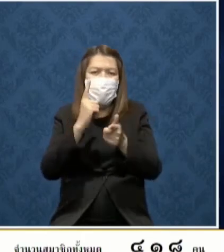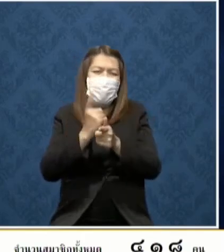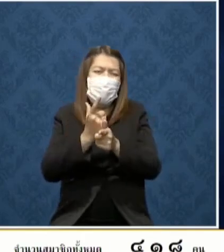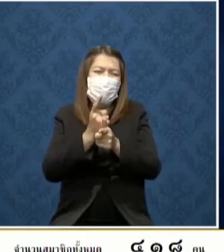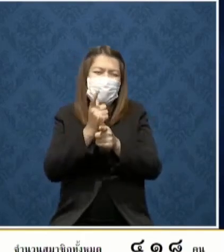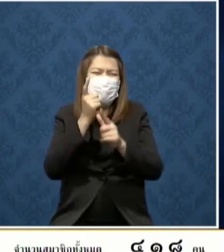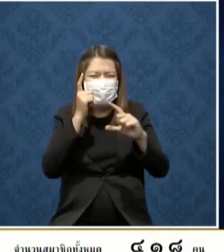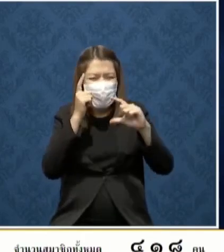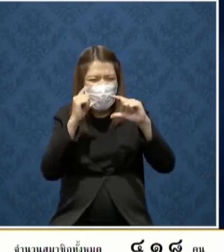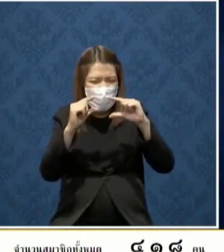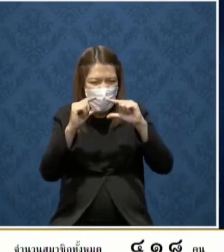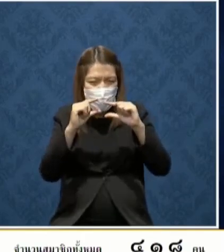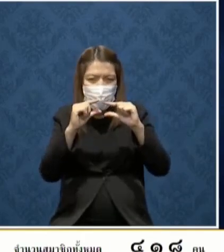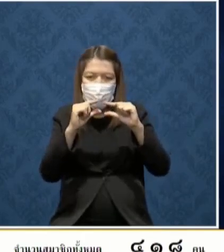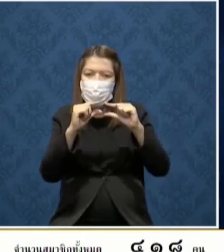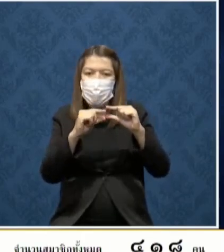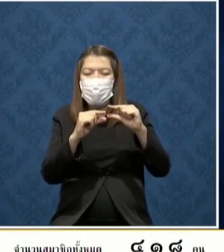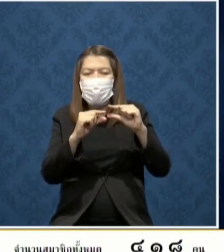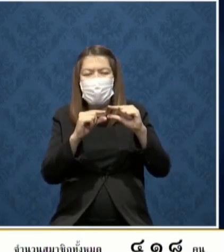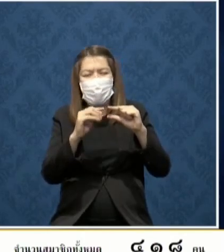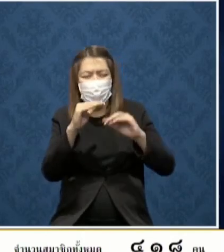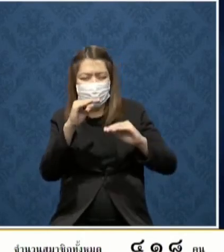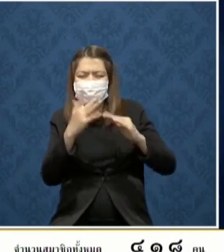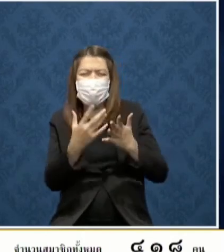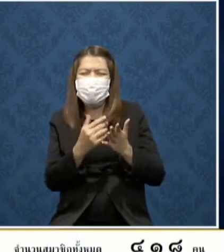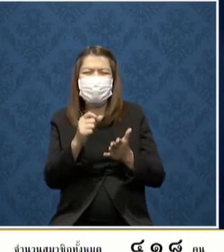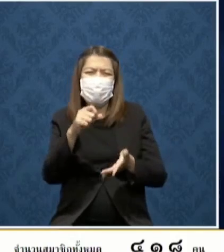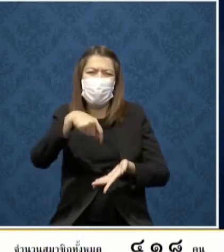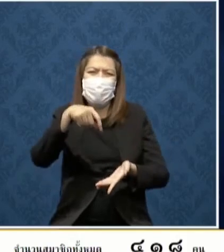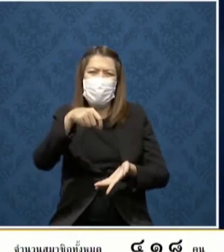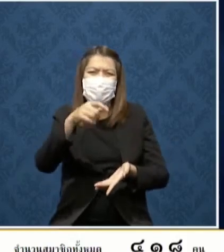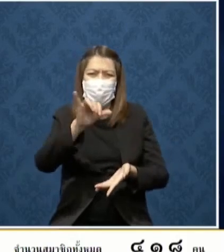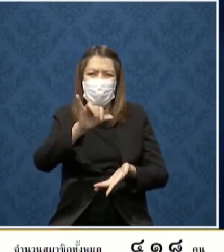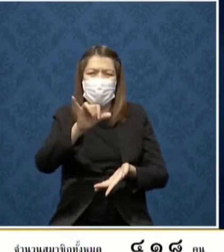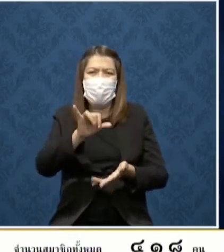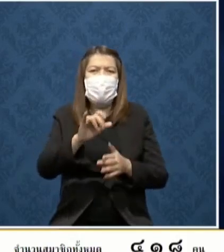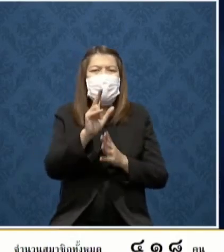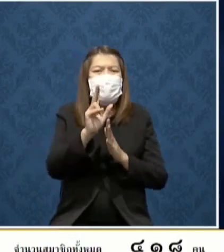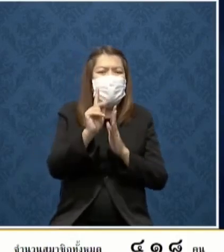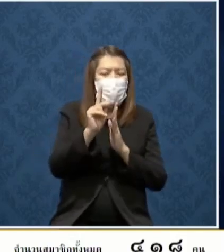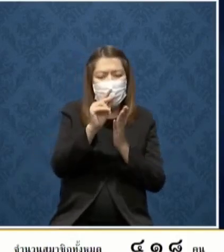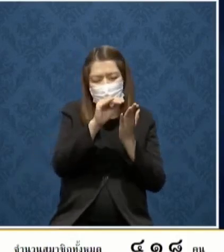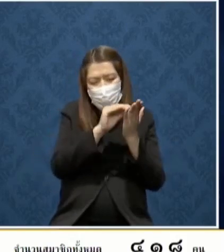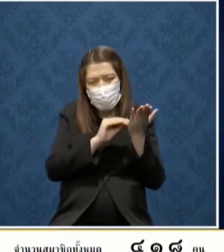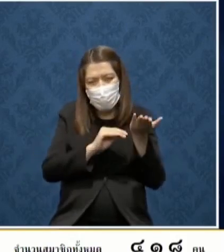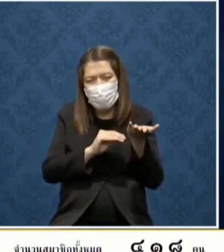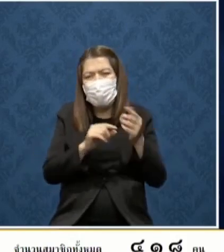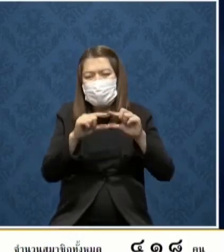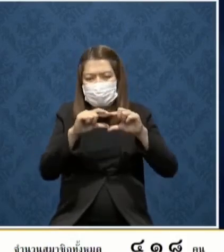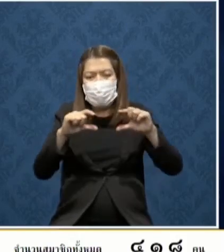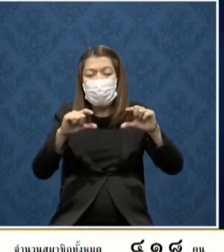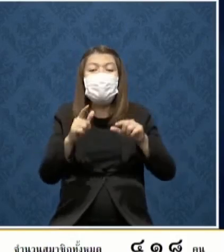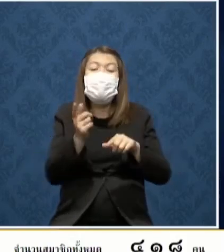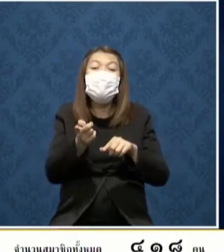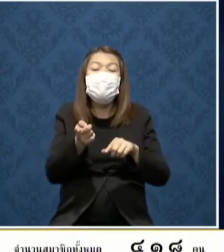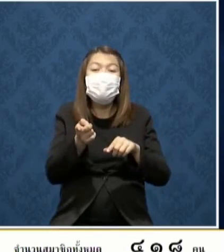famous, Swี่เป็นสีเขียวเฉยๆอยนะครั 10 จุด, ความหนานี่เหอนเดรค็